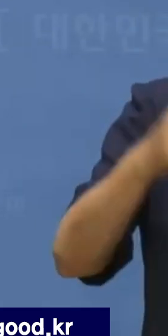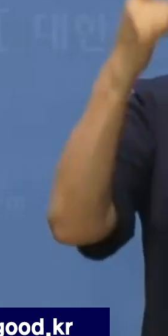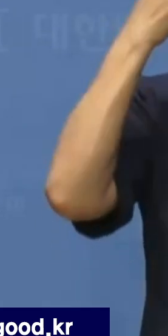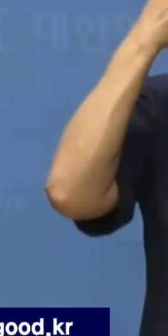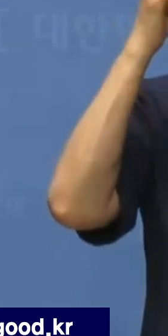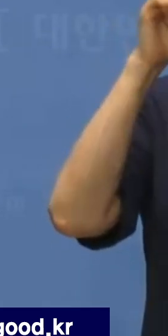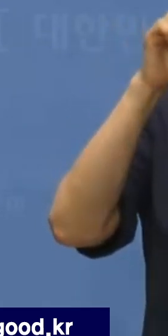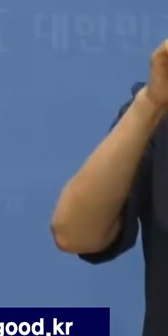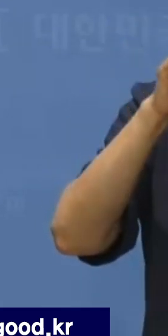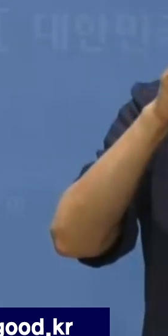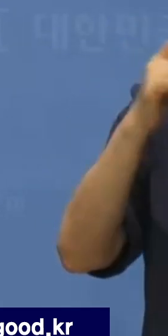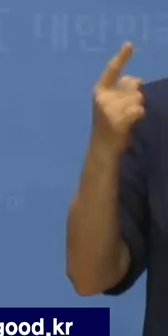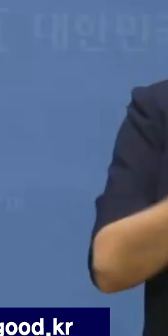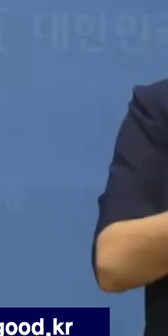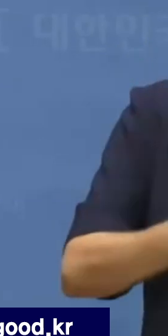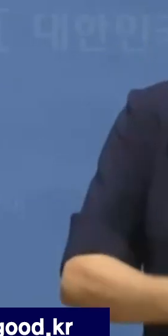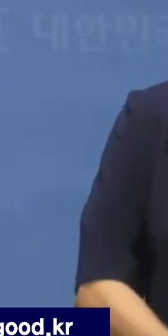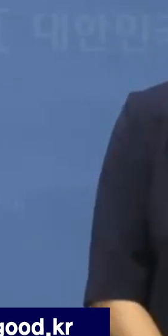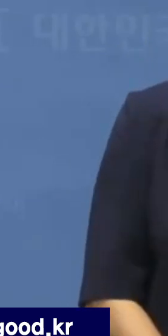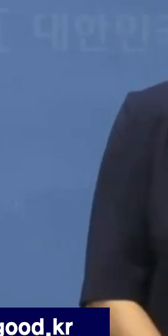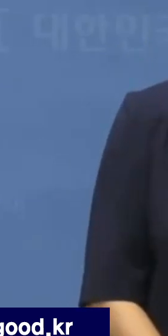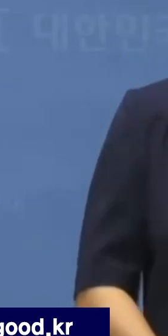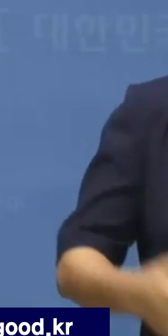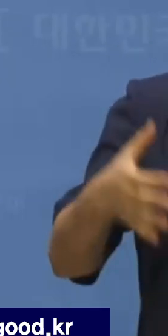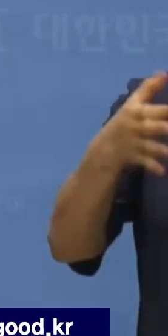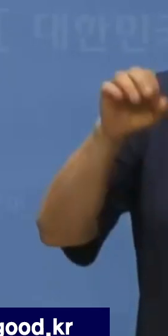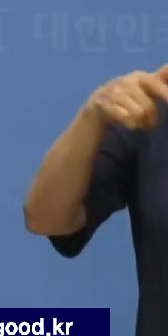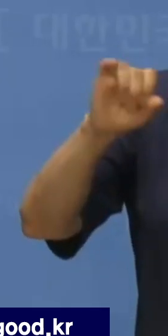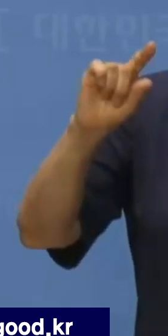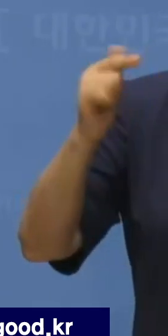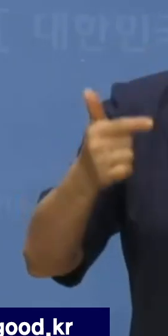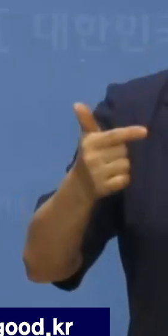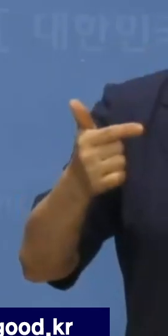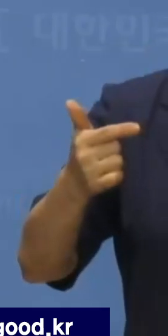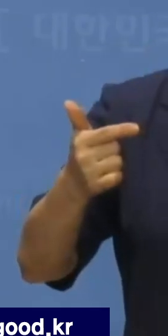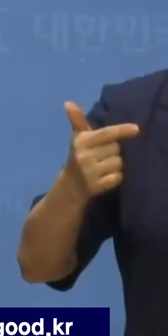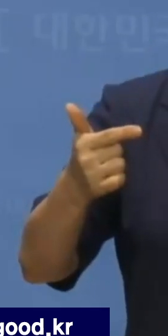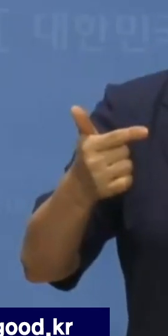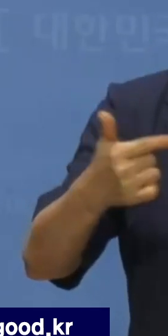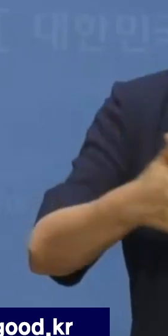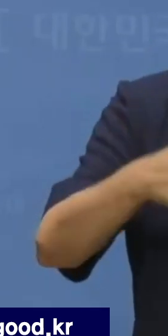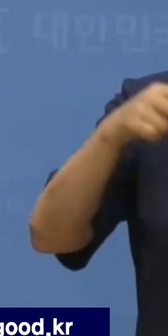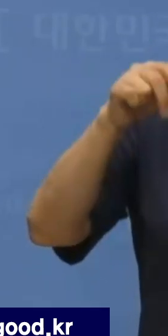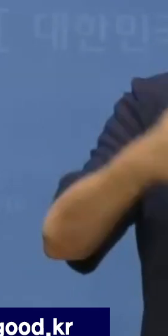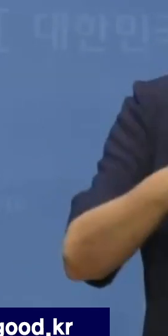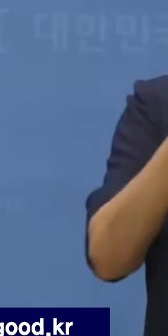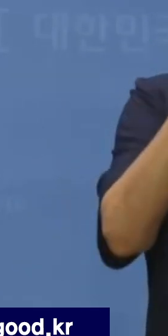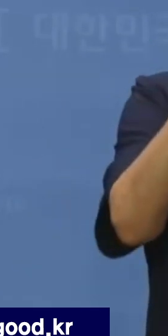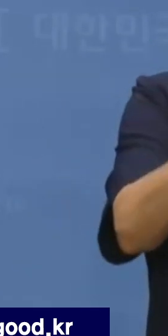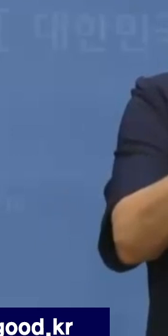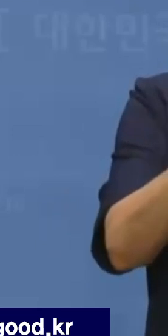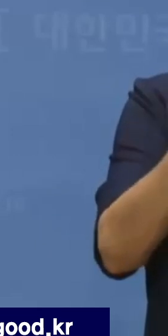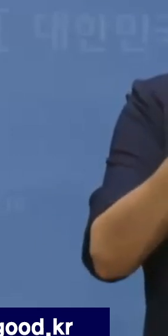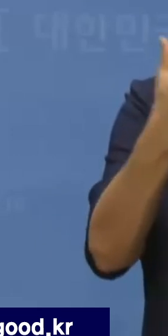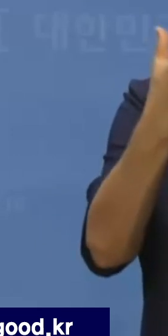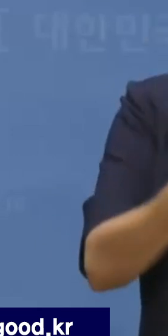생각을 고쳐먹길 바랍니다. 김기훈 순경 애인 살해 누명 사건의